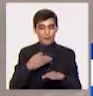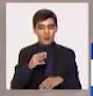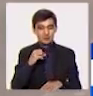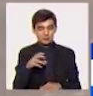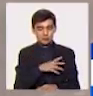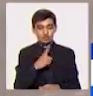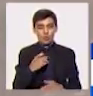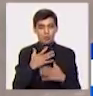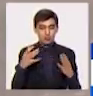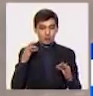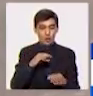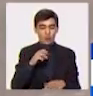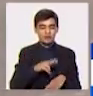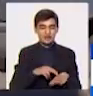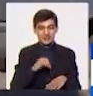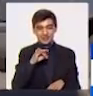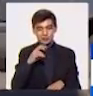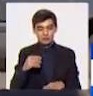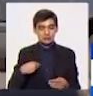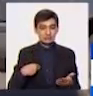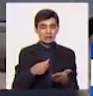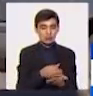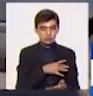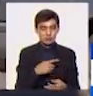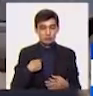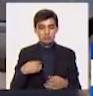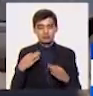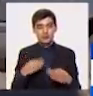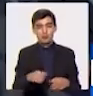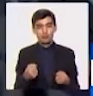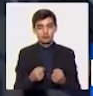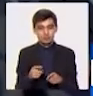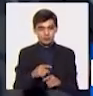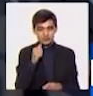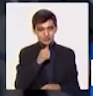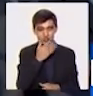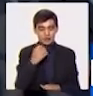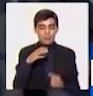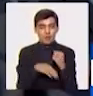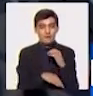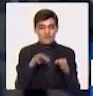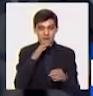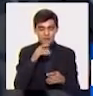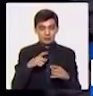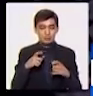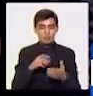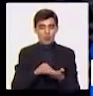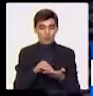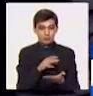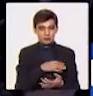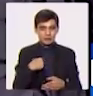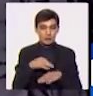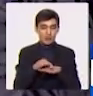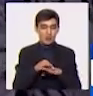жүргізуші инспекторларға белгілі бір деңгейде ақша берсек қана еркін жүреміз дегенді де жасырмайды. Соңғы кезде хаттама толтыру көбейіп, жүк тасудан қалдық